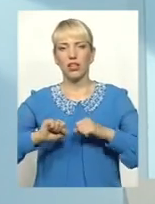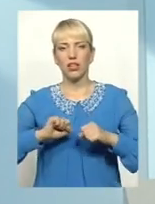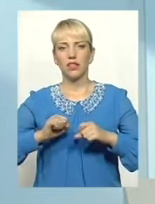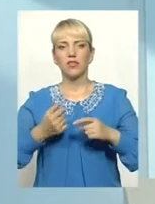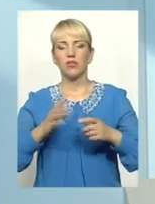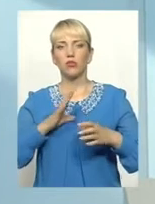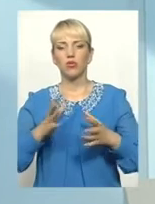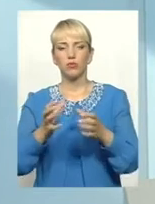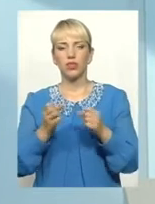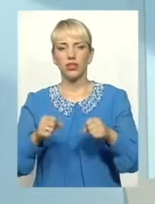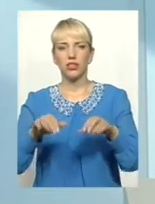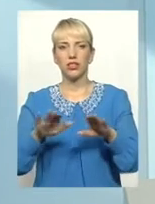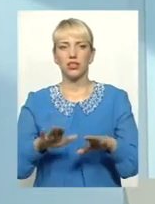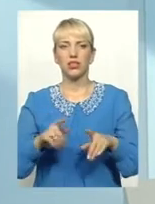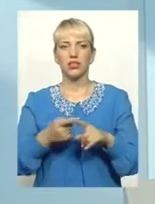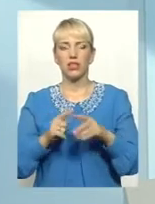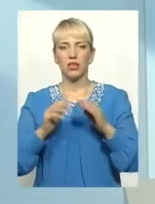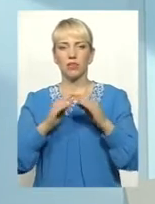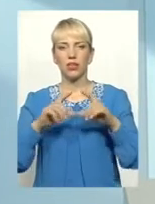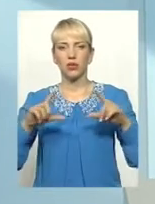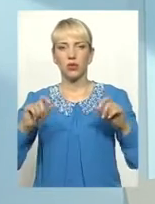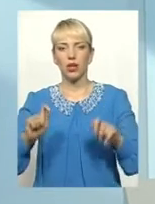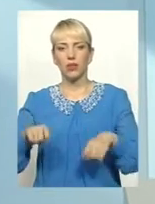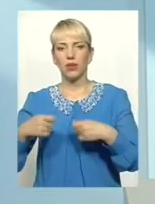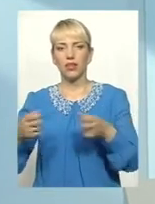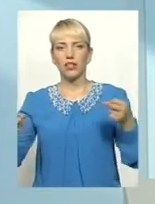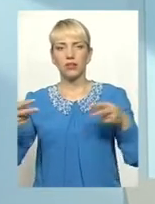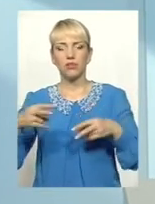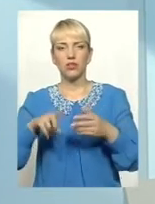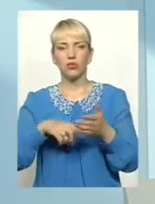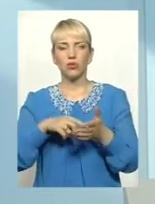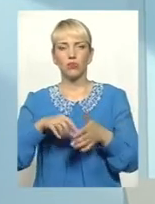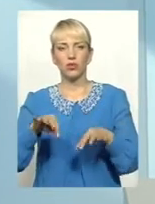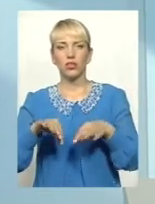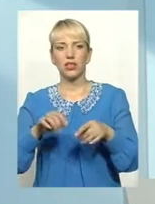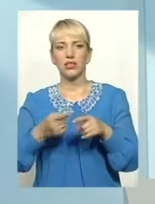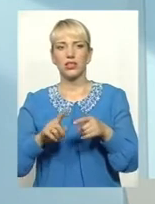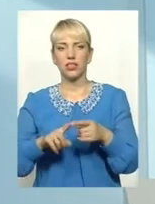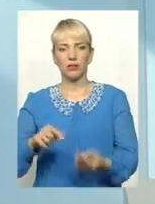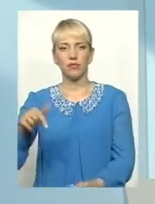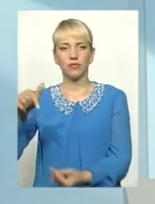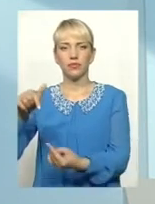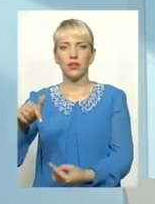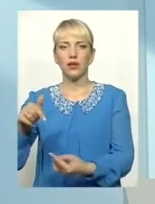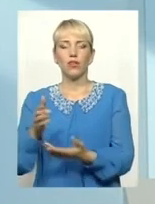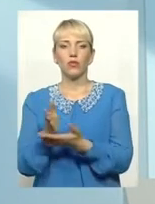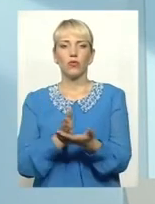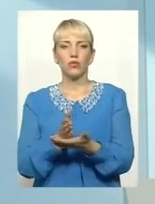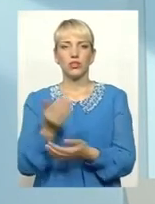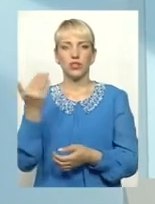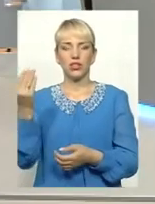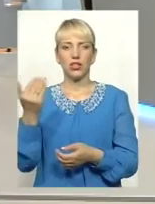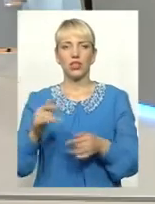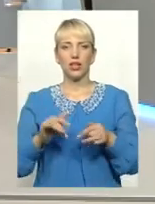притулок передати спецкомунтрансу, підприємству, якому властиві функції даного виду